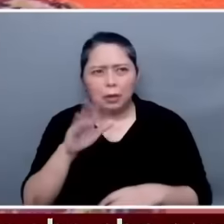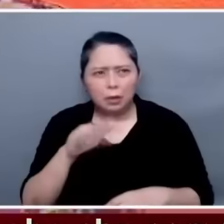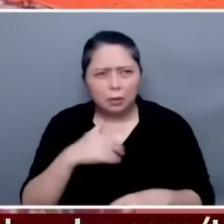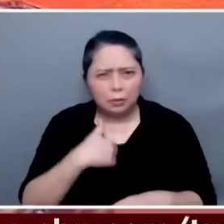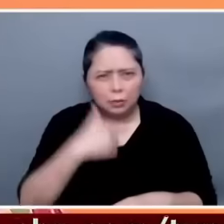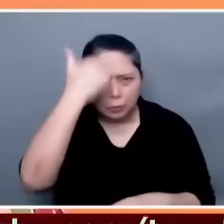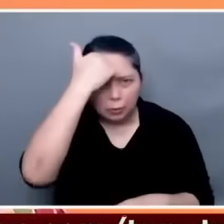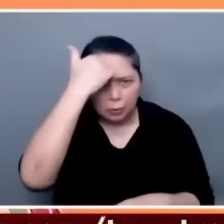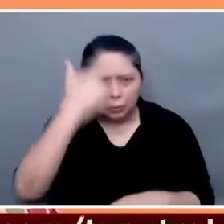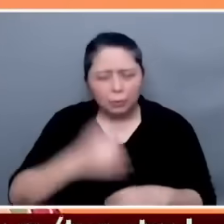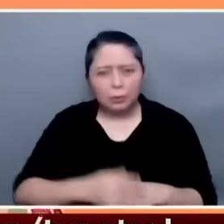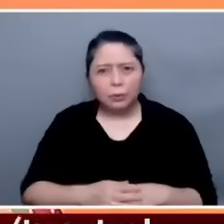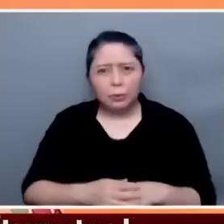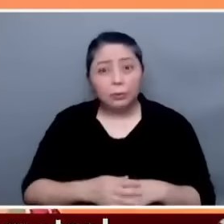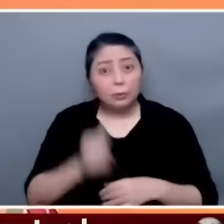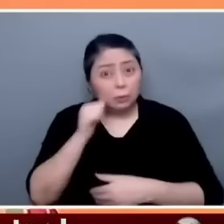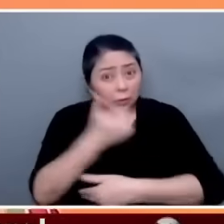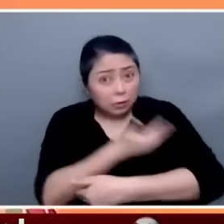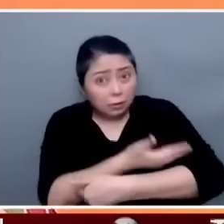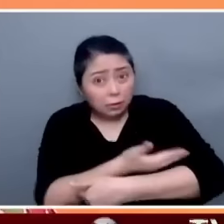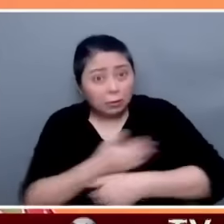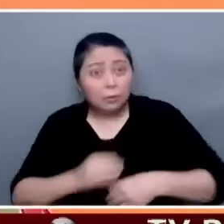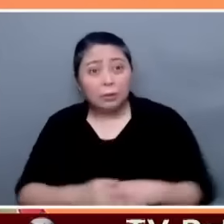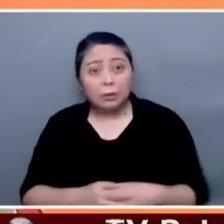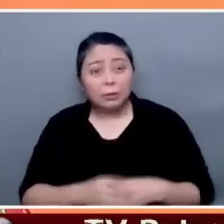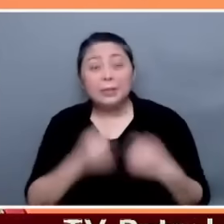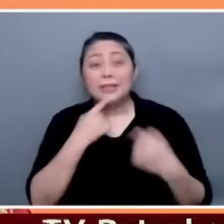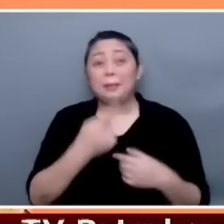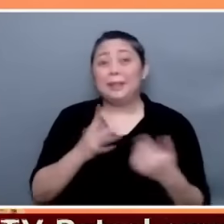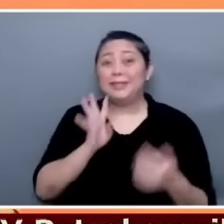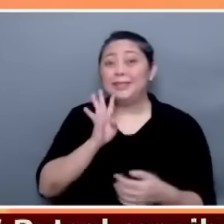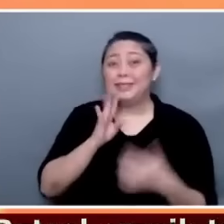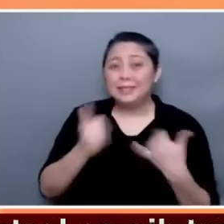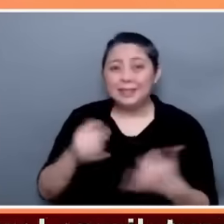Anak? Kuya,